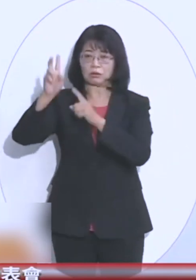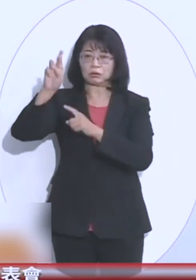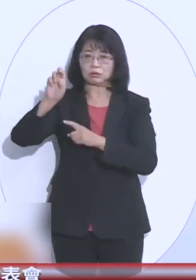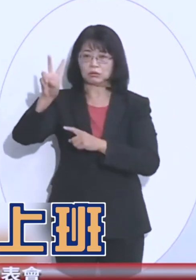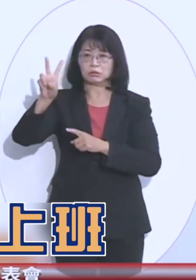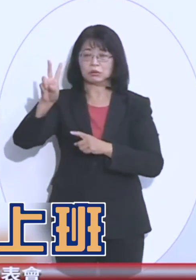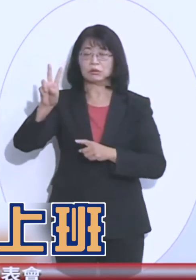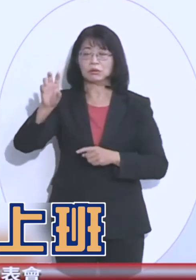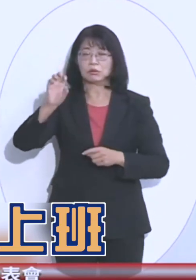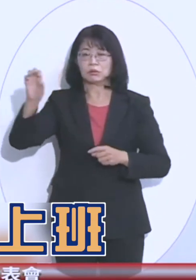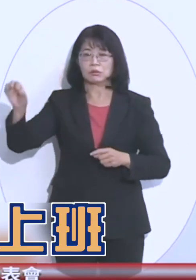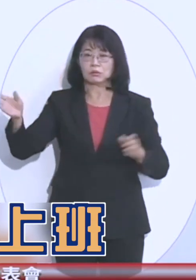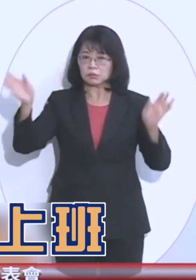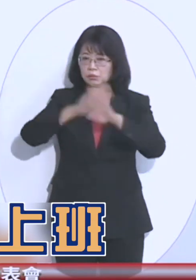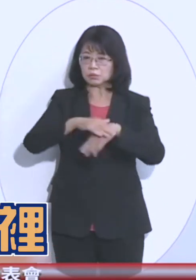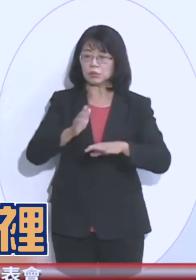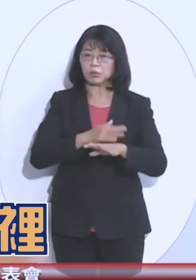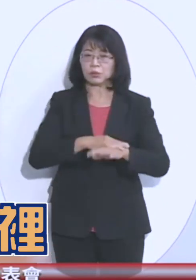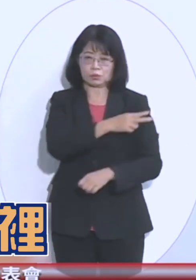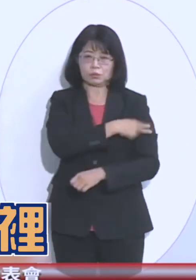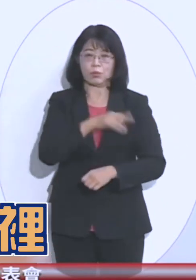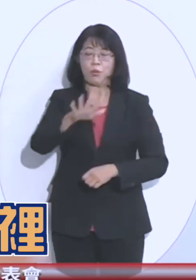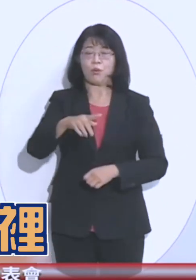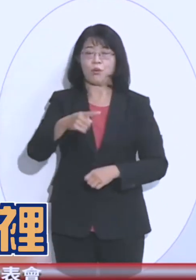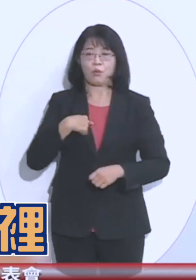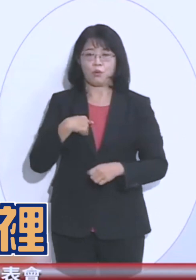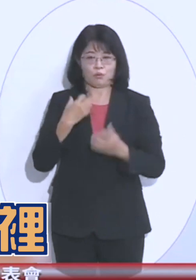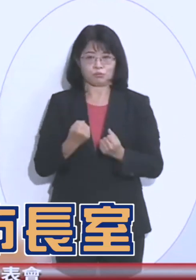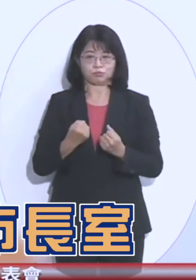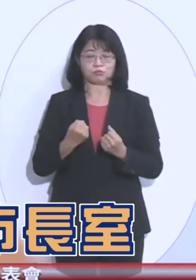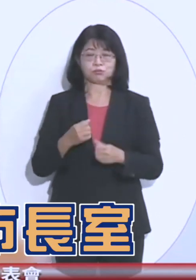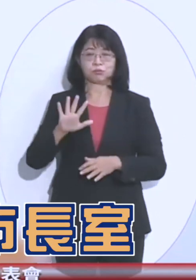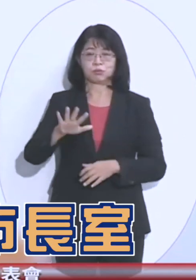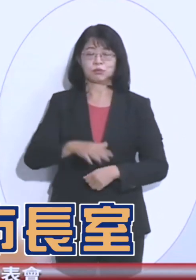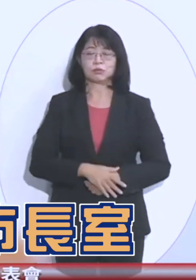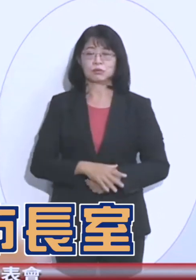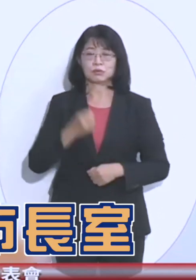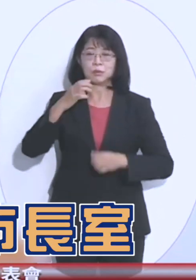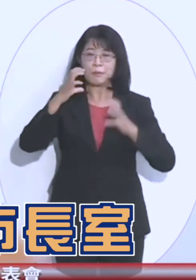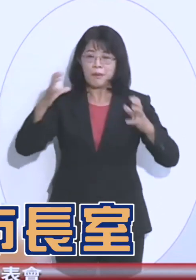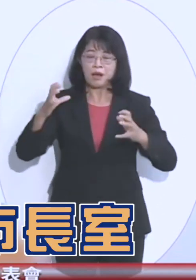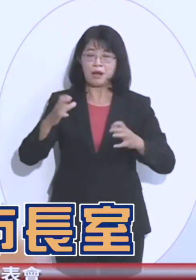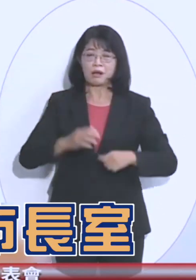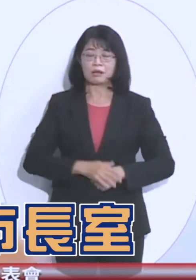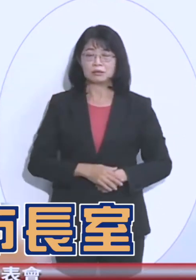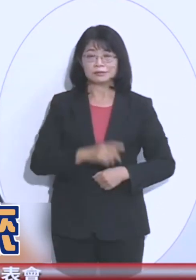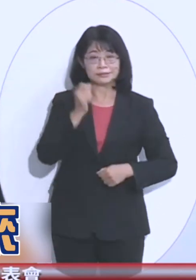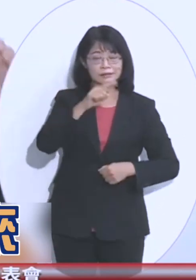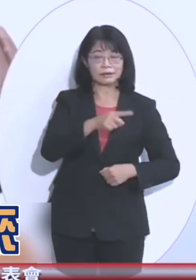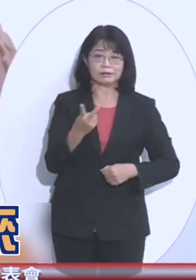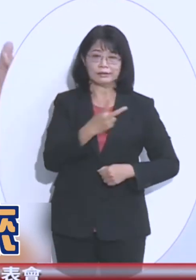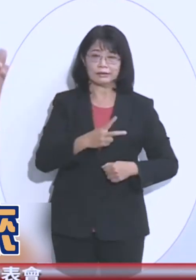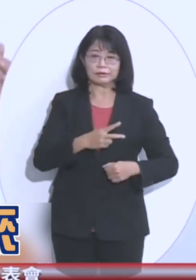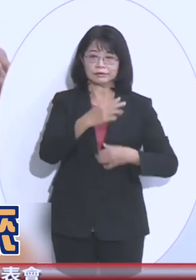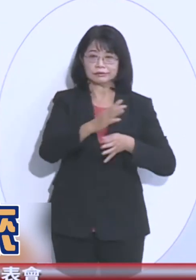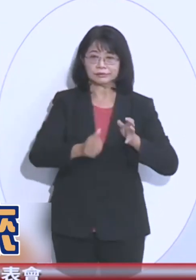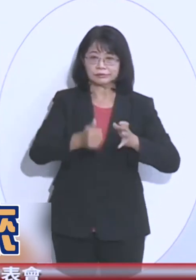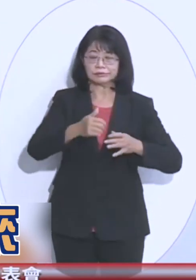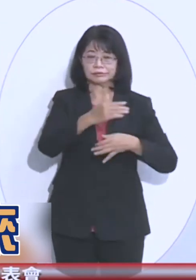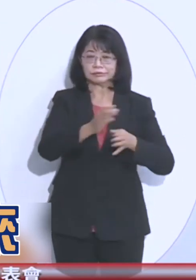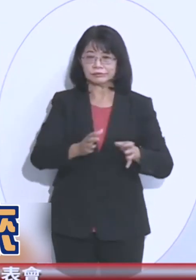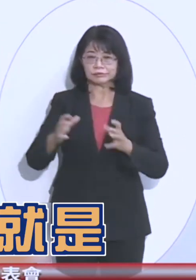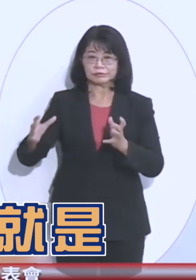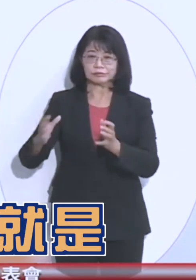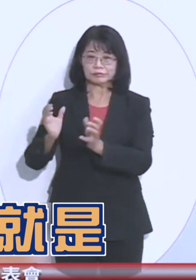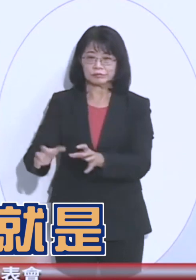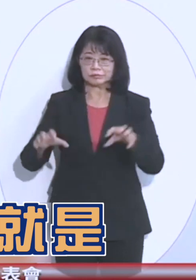无关门，有人轮值伫遐上班，我会登记伫遐，新营甲台南两个市中心。那么市民，您